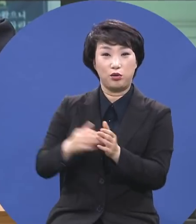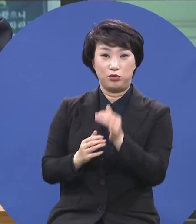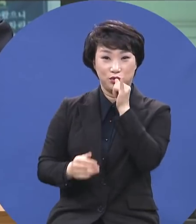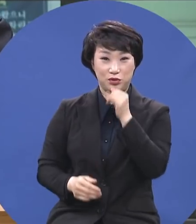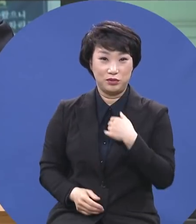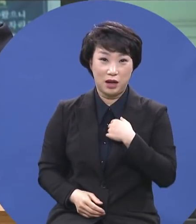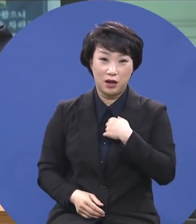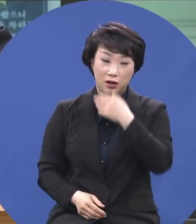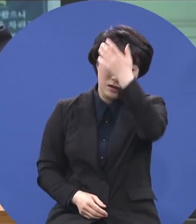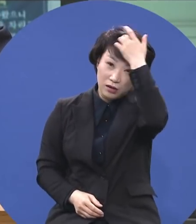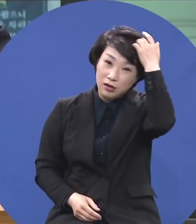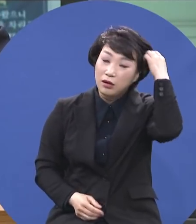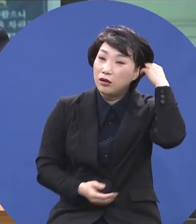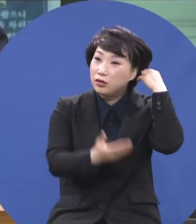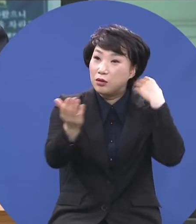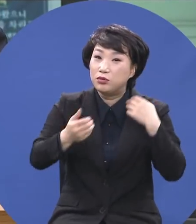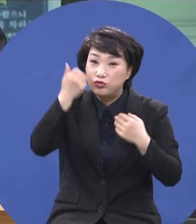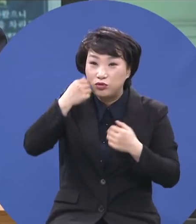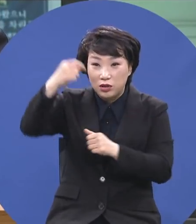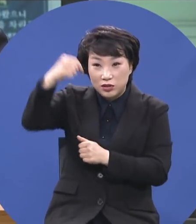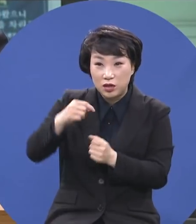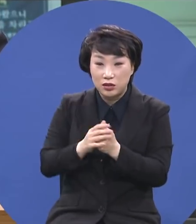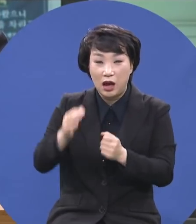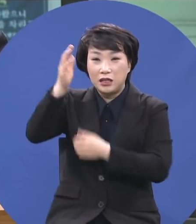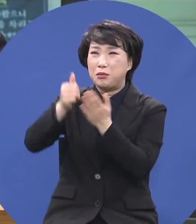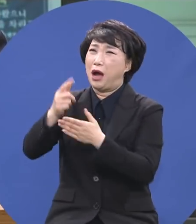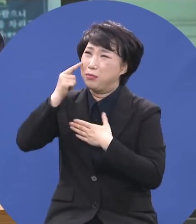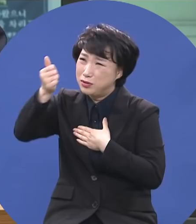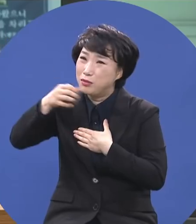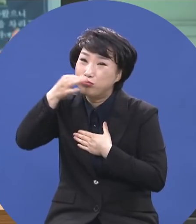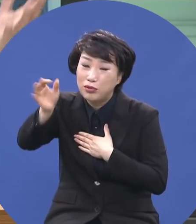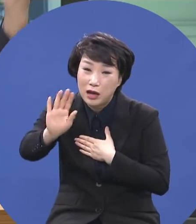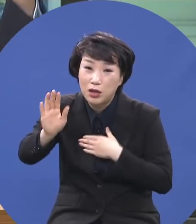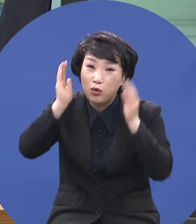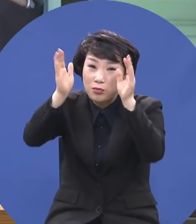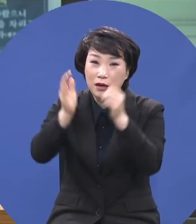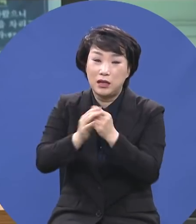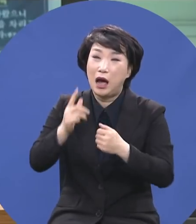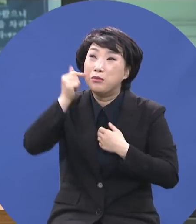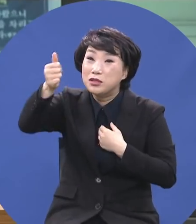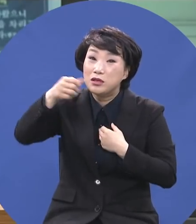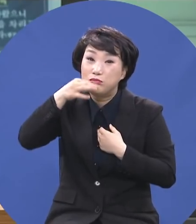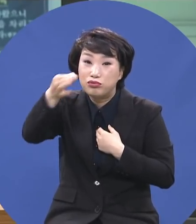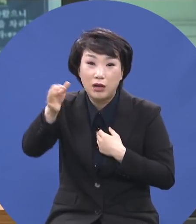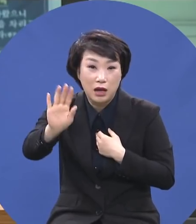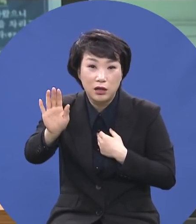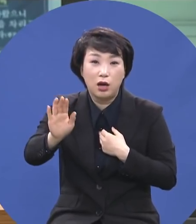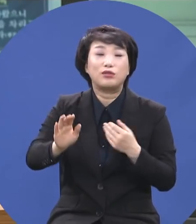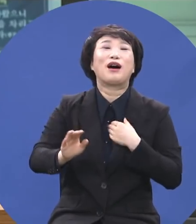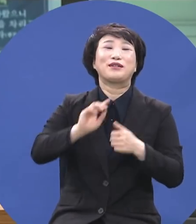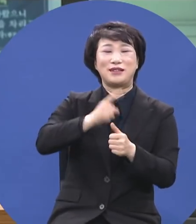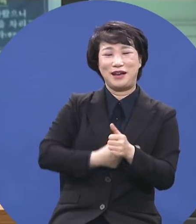거예요. 누가 시켜서 하나님을 아버지라 공부해서 하느냐 이 말이에요. 그냥 나는 하나님 아버지라 이 말이에요.